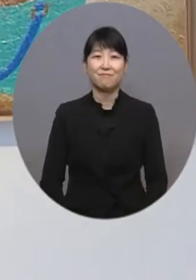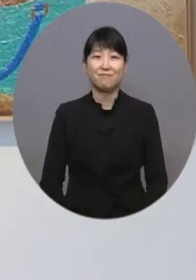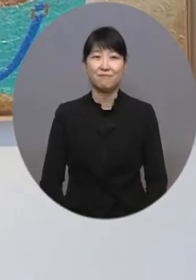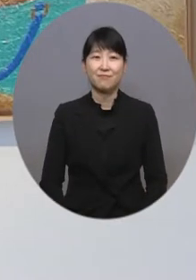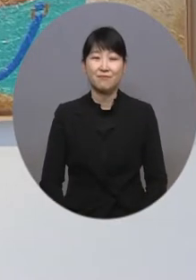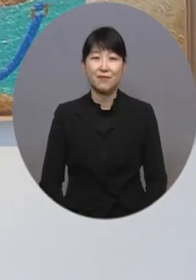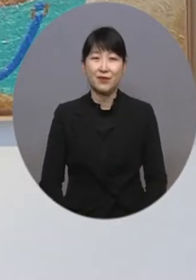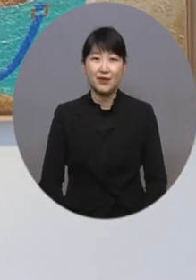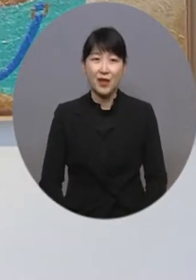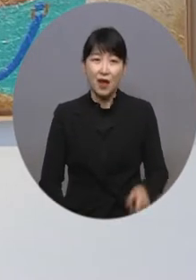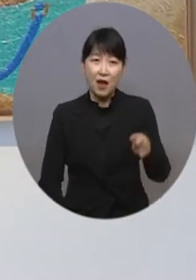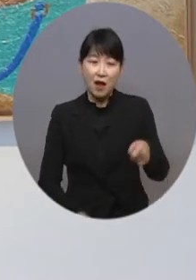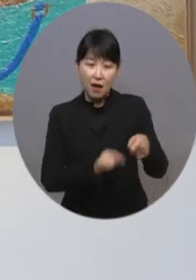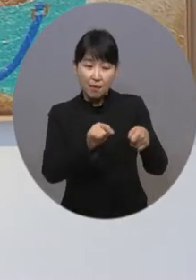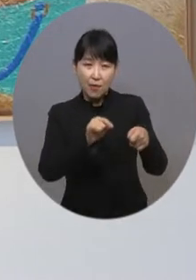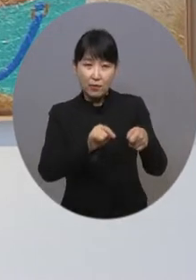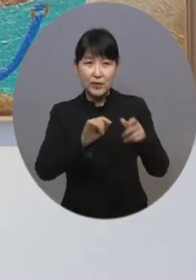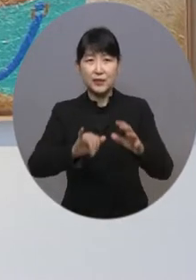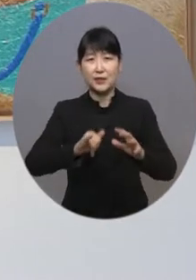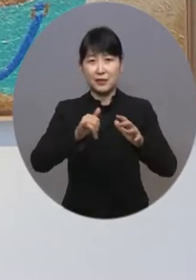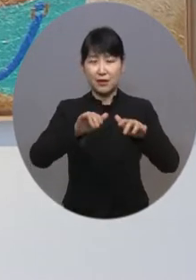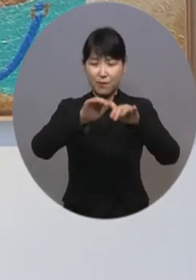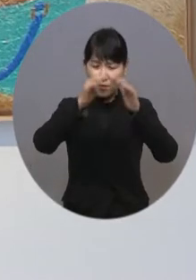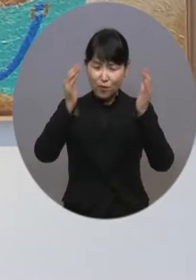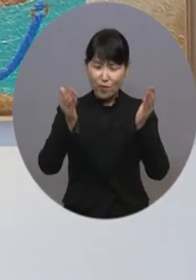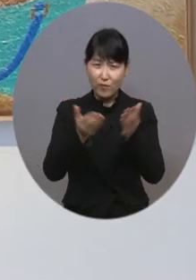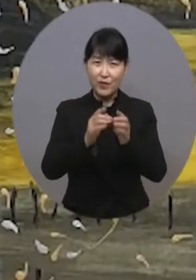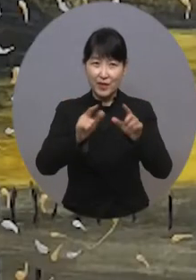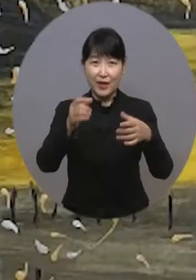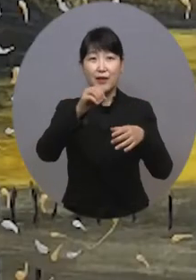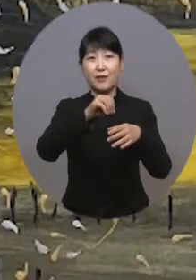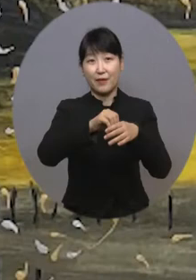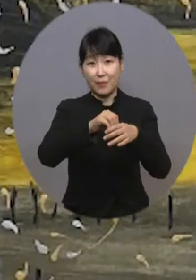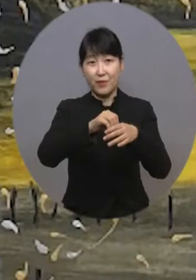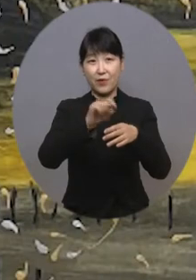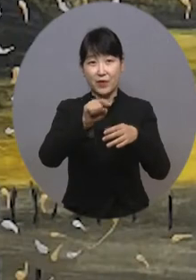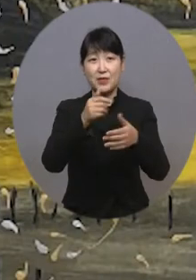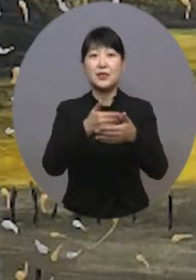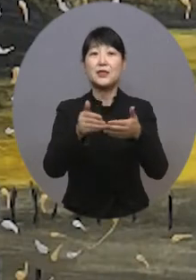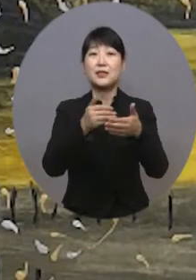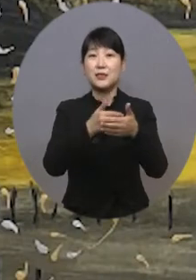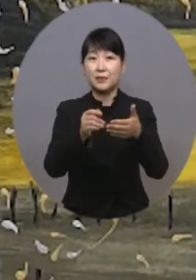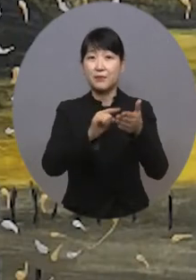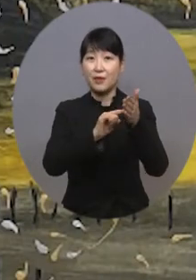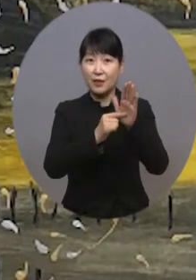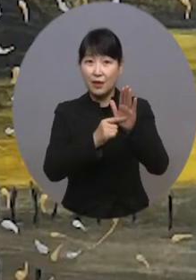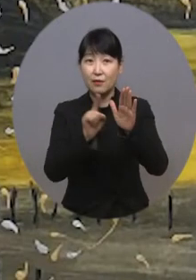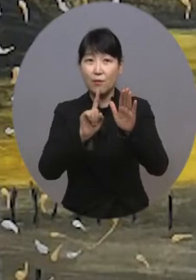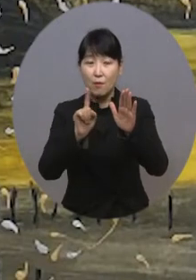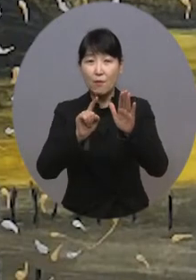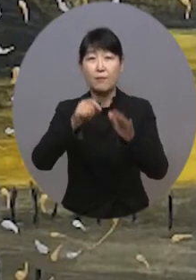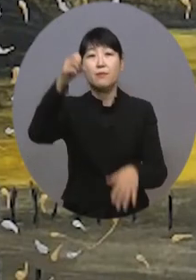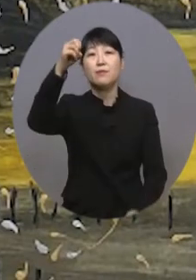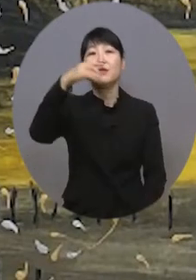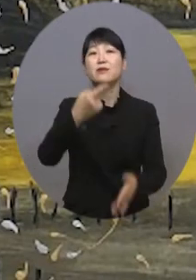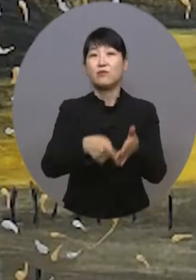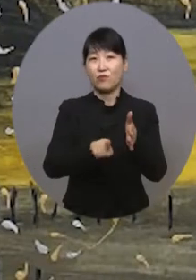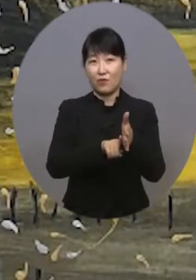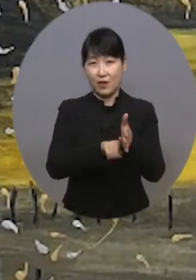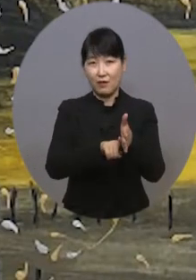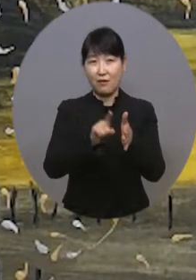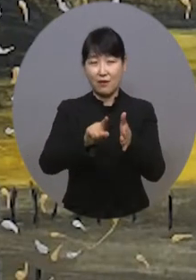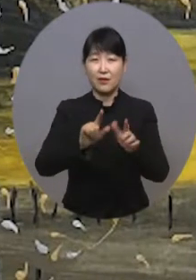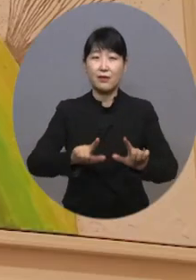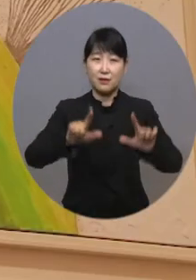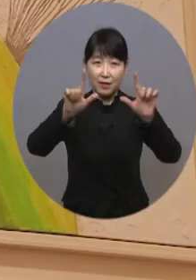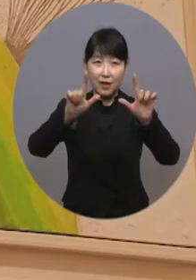작가는 가방 속에 세상의 모든 것을 담아냈다며 그림의 형상들은 모두 빛을 위해 존재하고